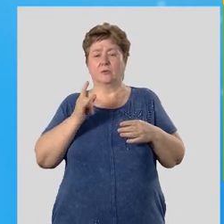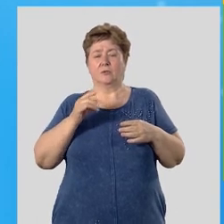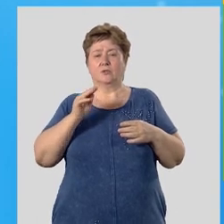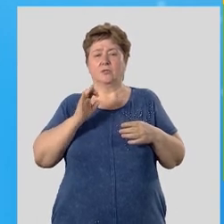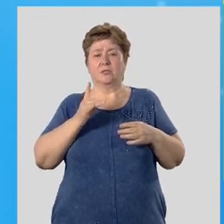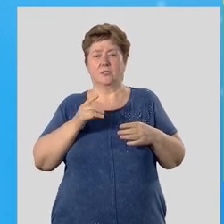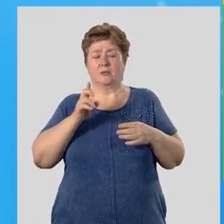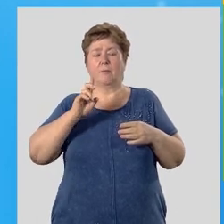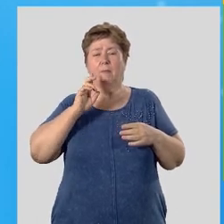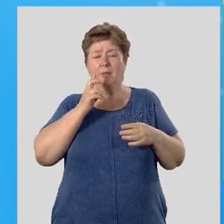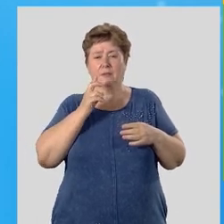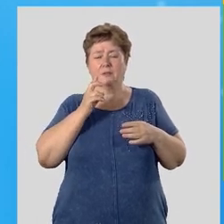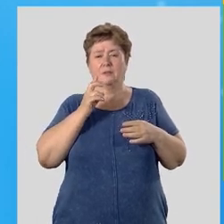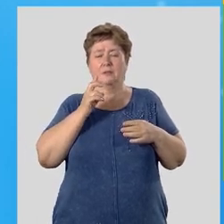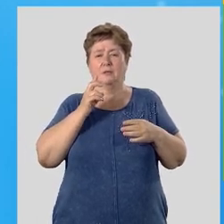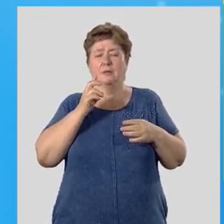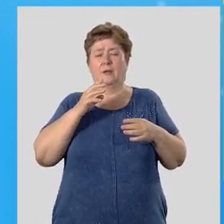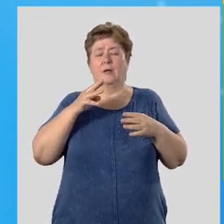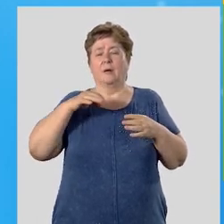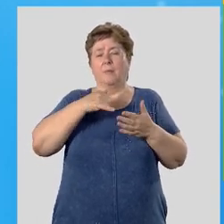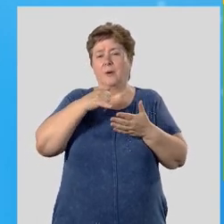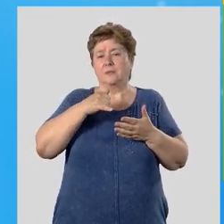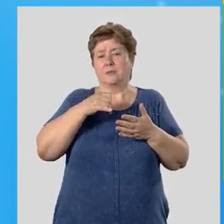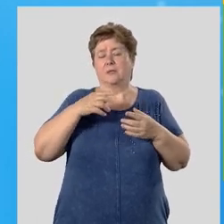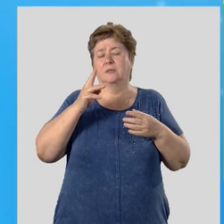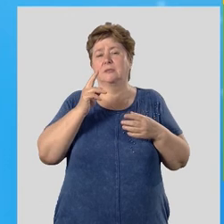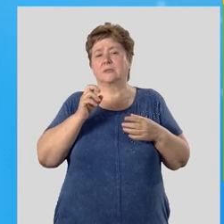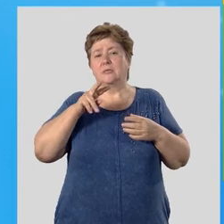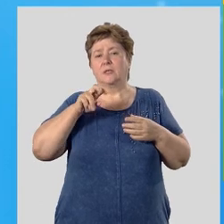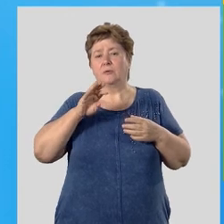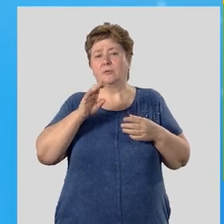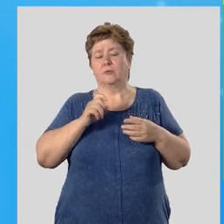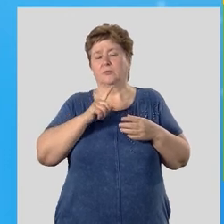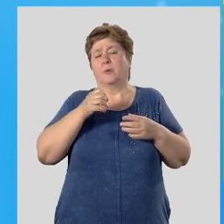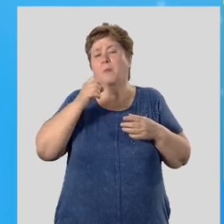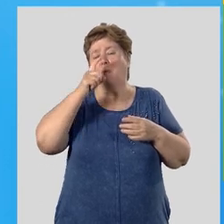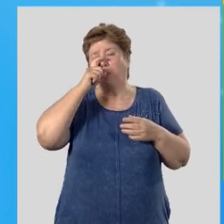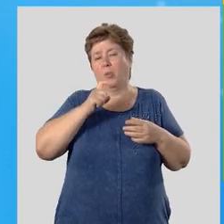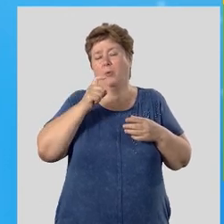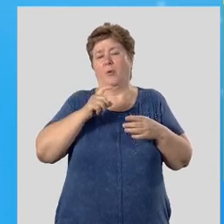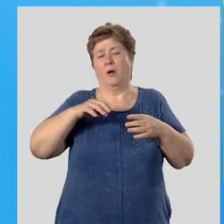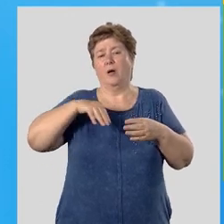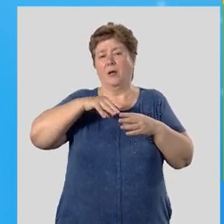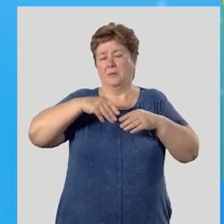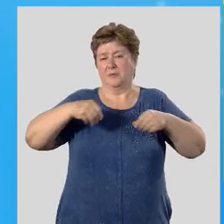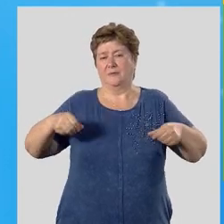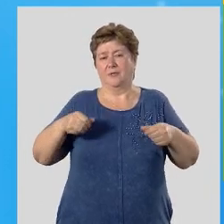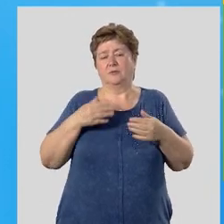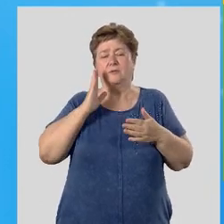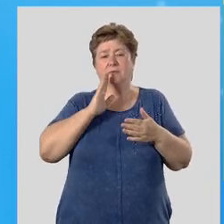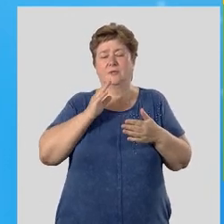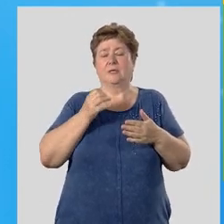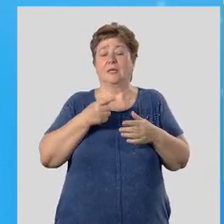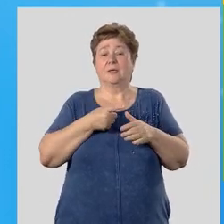жиры, бензин, масла, целлюлоза плохо растворяются в воде. Их